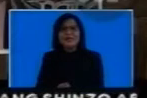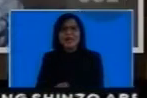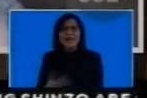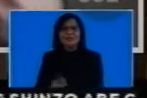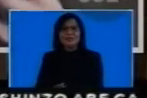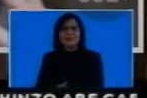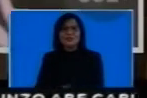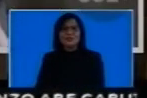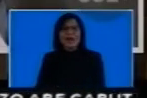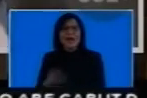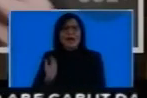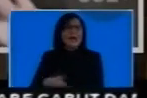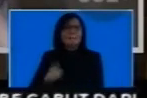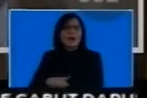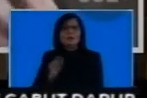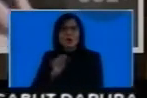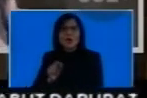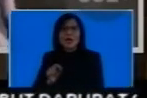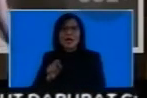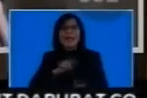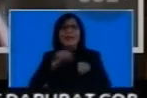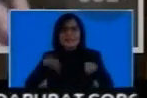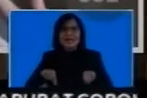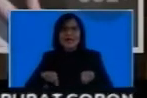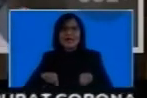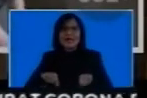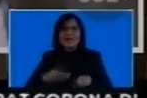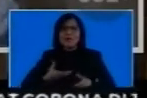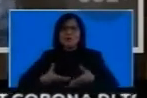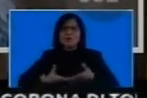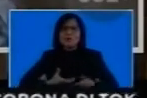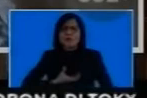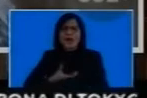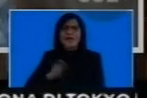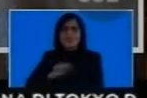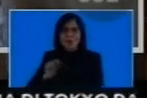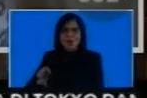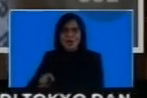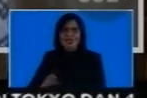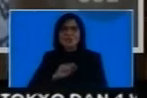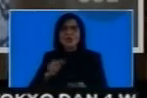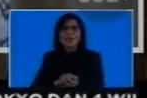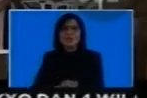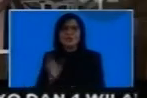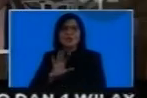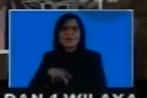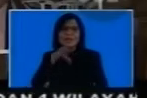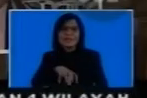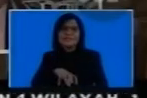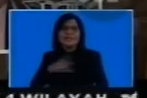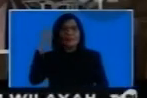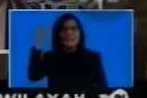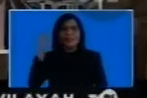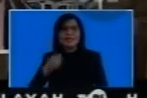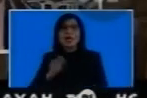sekarang terlihat sebenarnya sekolah itu lebih daripada bukan hanya tempat untuk belajar dan mendapat angka yang baik, tapi itu